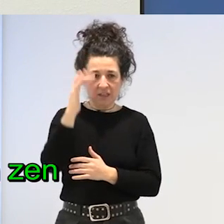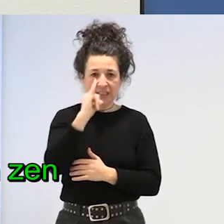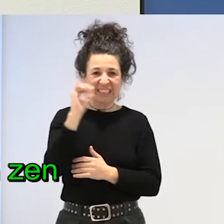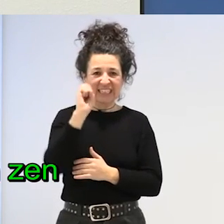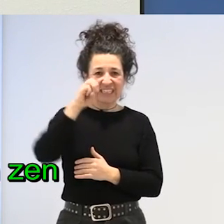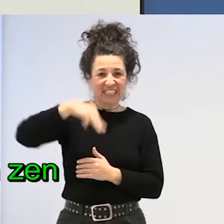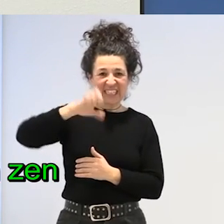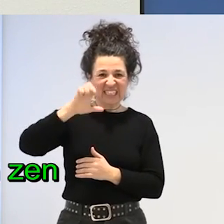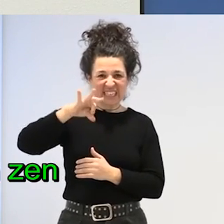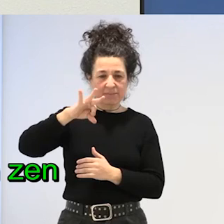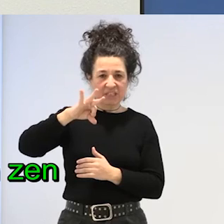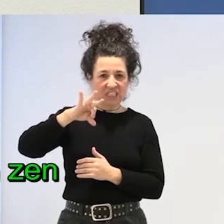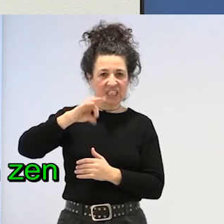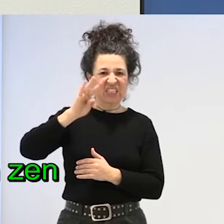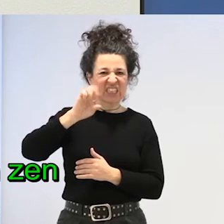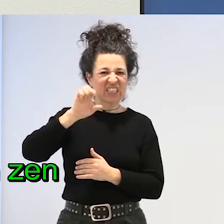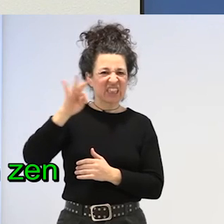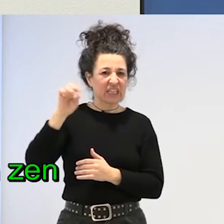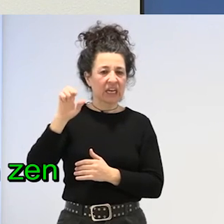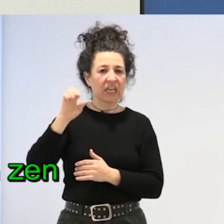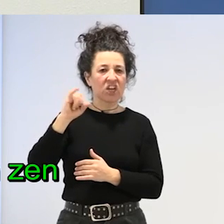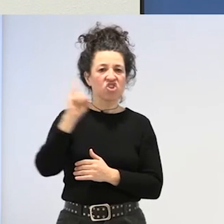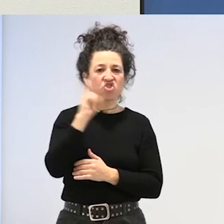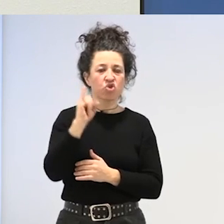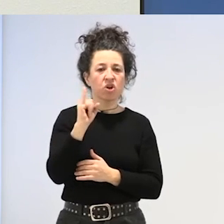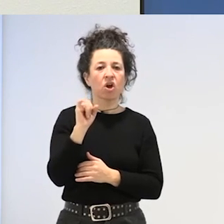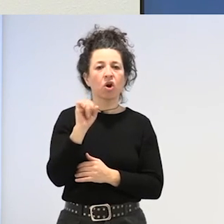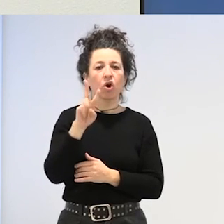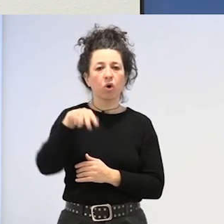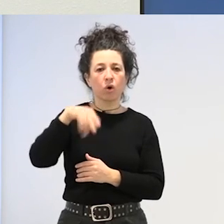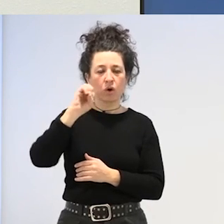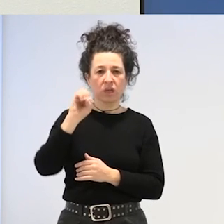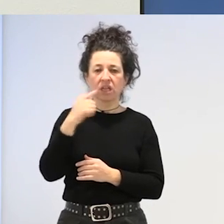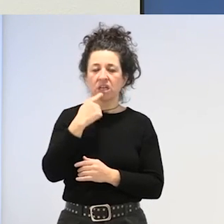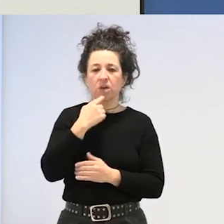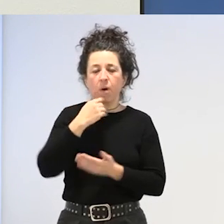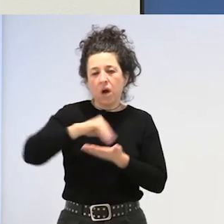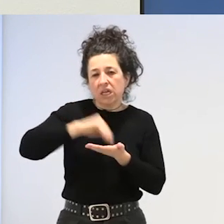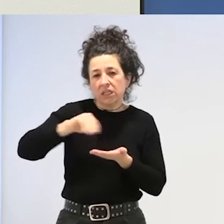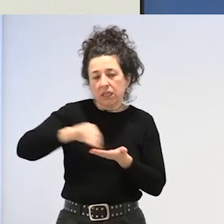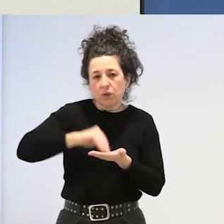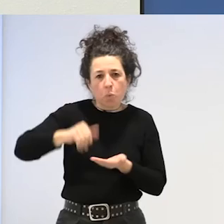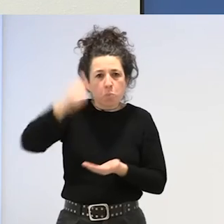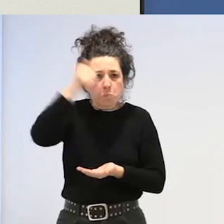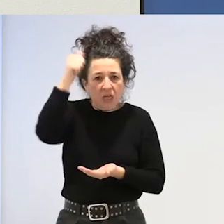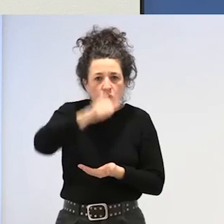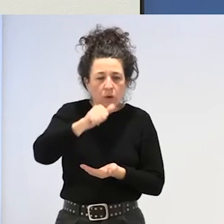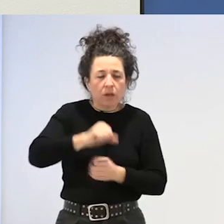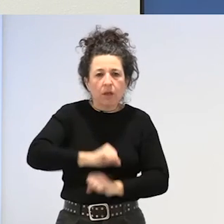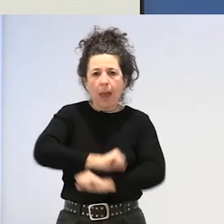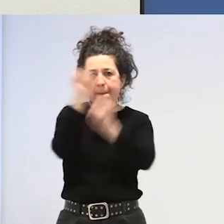buruz, esaten zen oso idazle maskulinoa zela, eta ezinezkoa zela, emakume bat